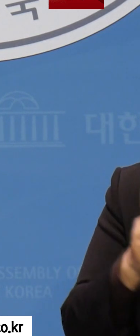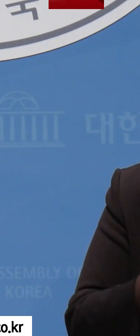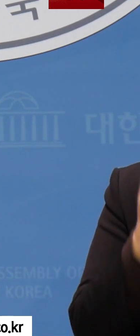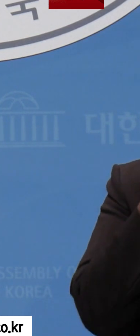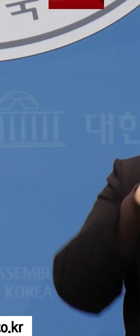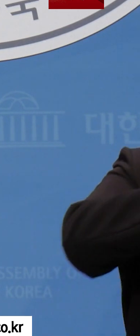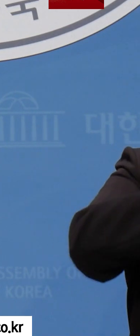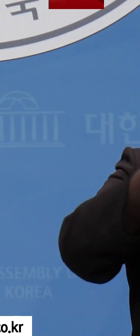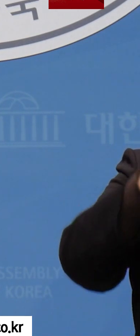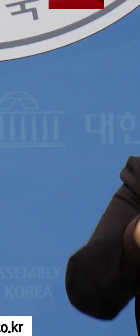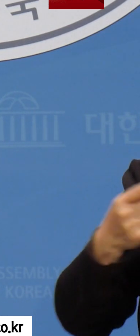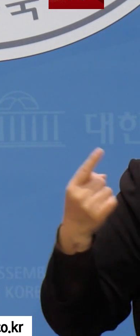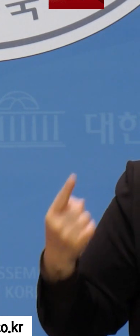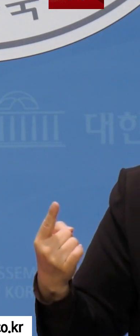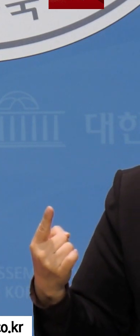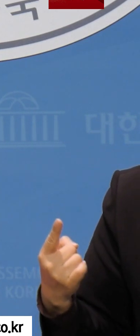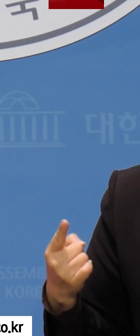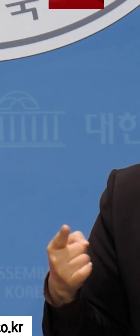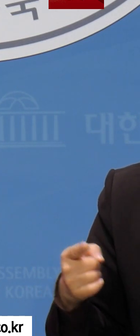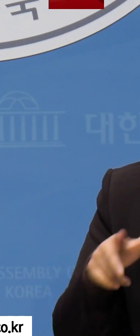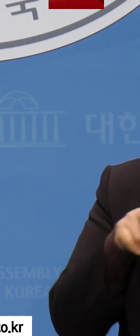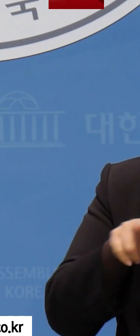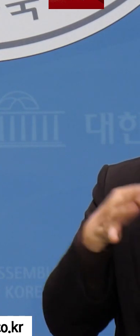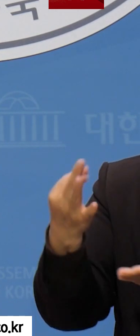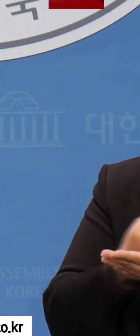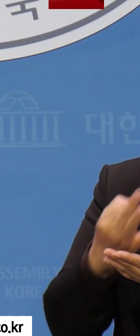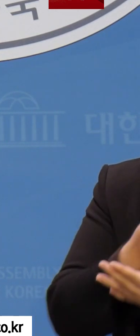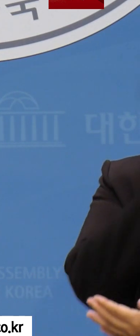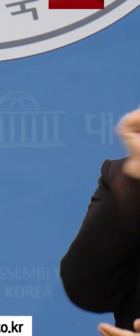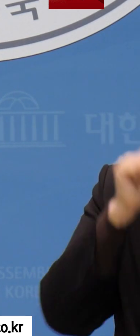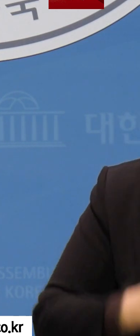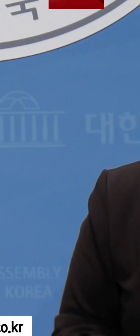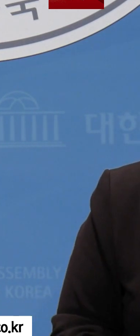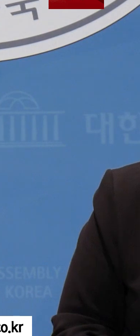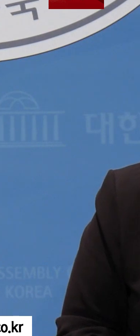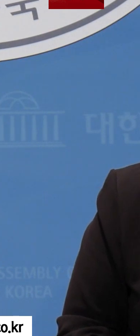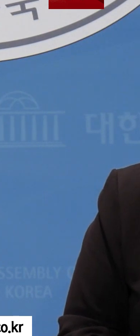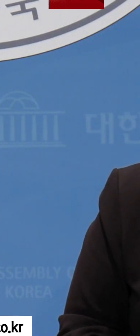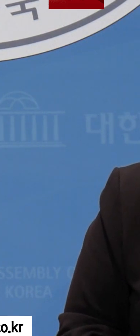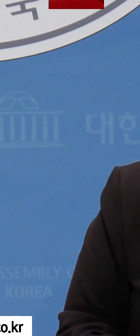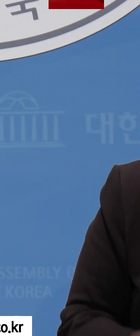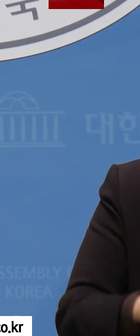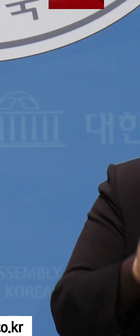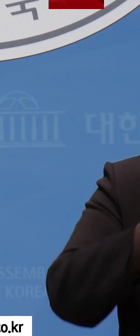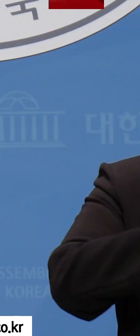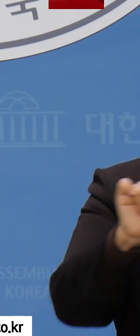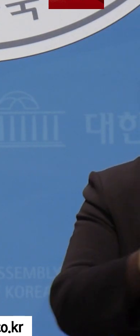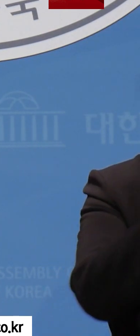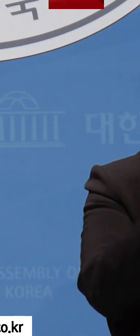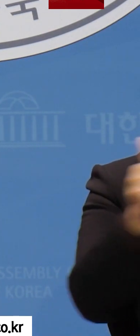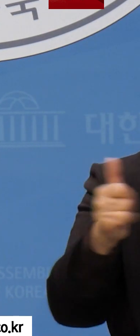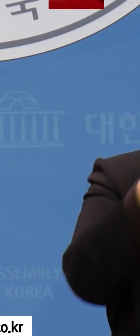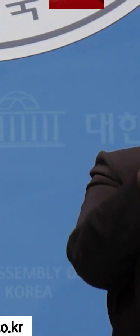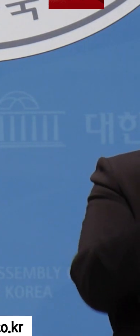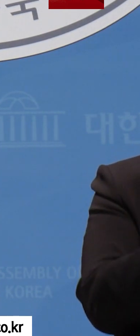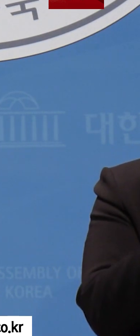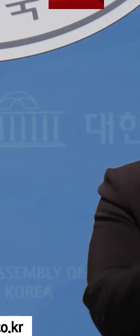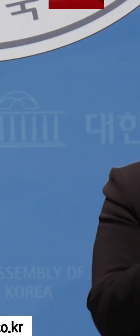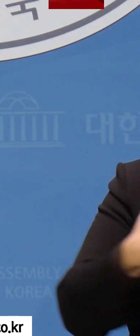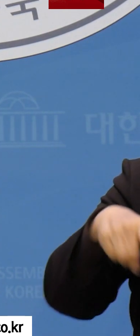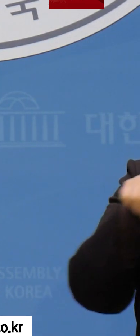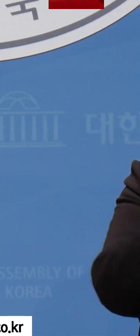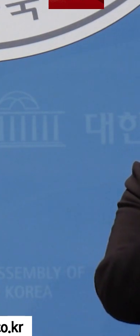비해 사회 간접 자본이 부족합니다. 이런 지방 시민의 편의를 보장하기